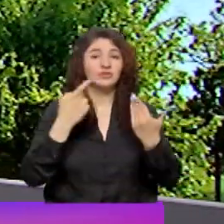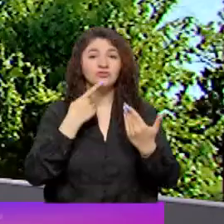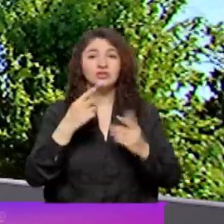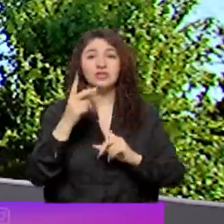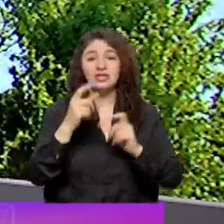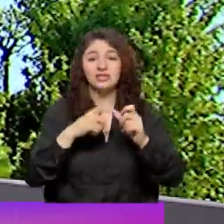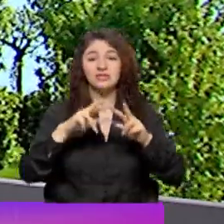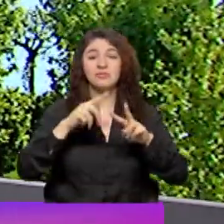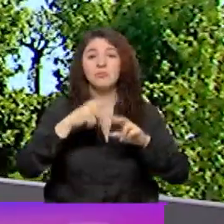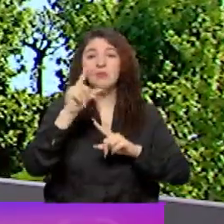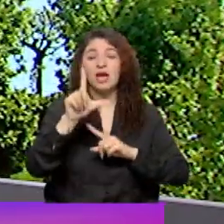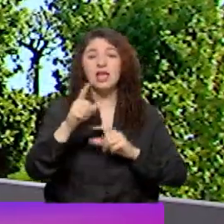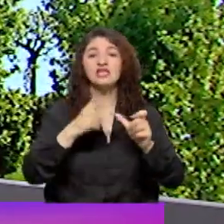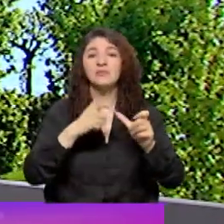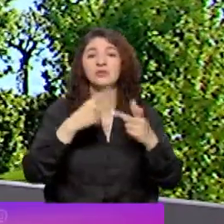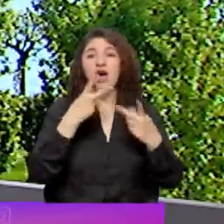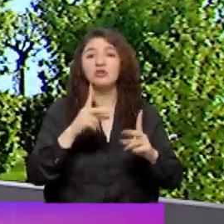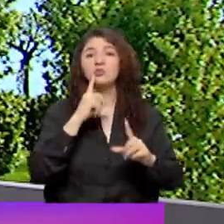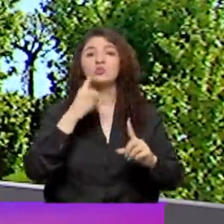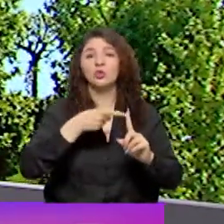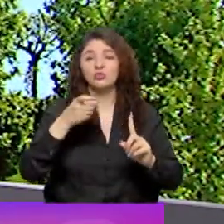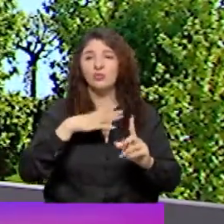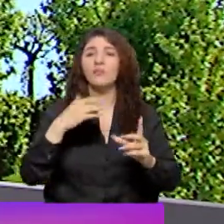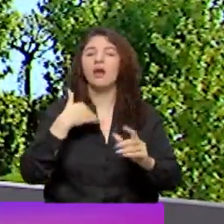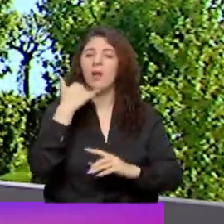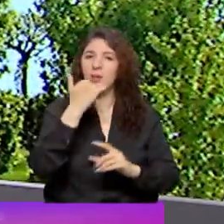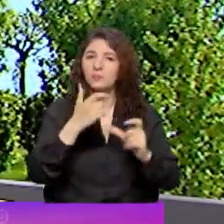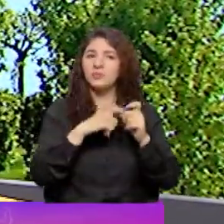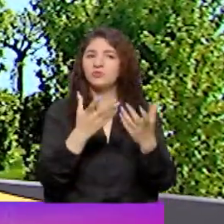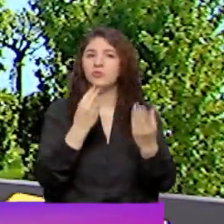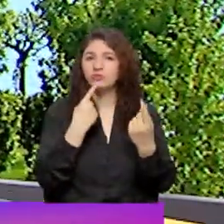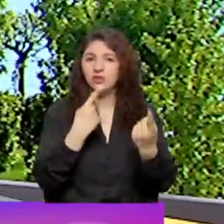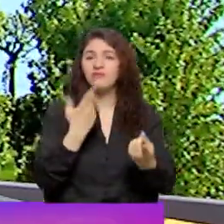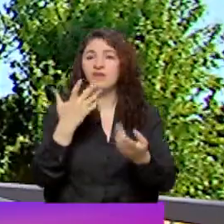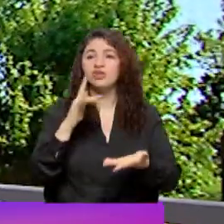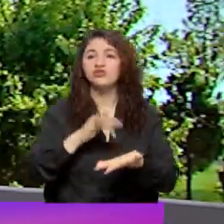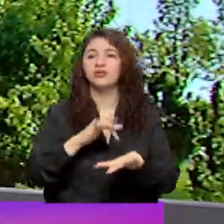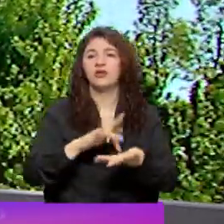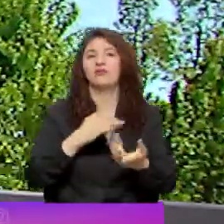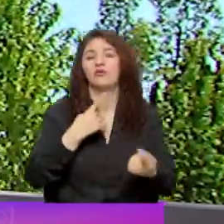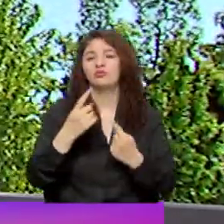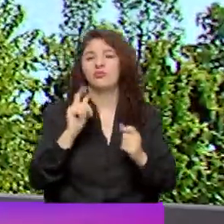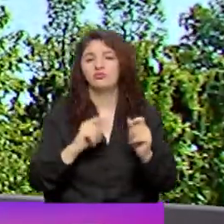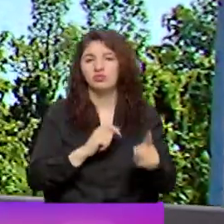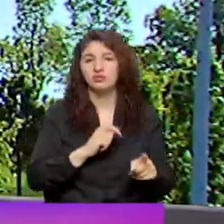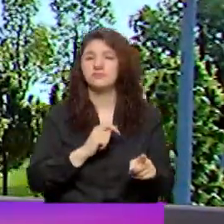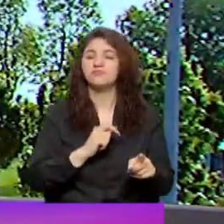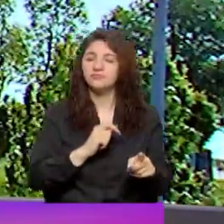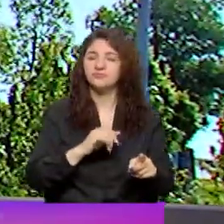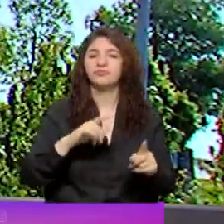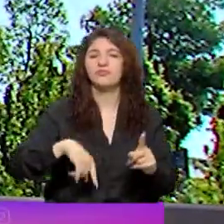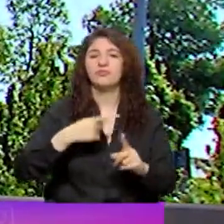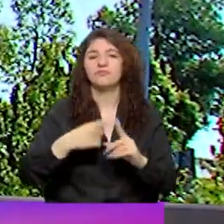İsmail Saymaz açılan soruşturmadan aradım geçmişler olsun dedim ve cezalardan bahsedeceğiz Efendim ve